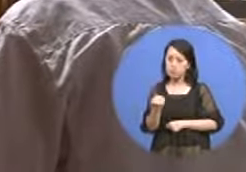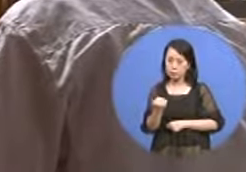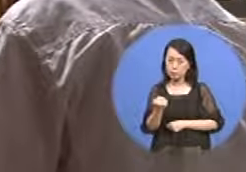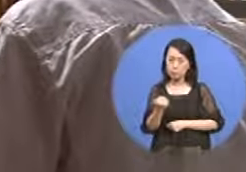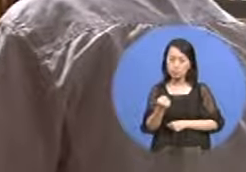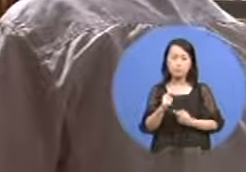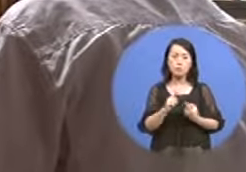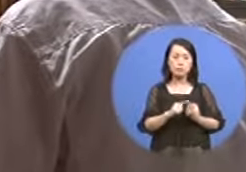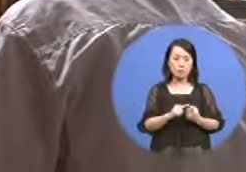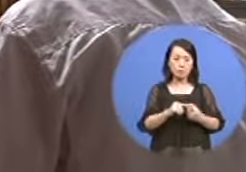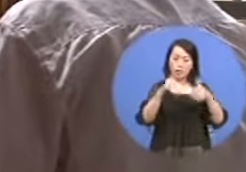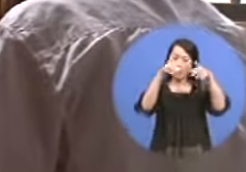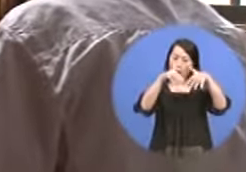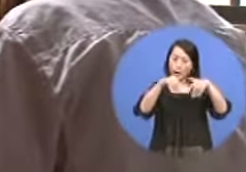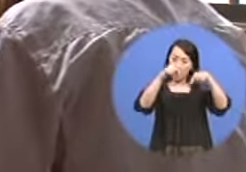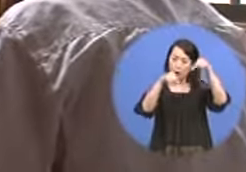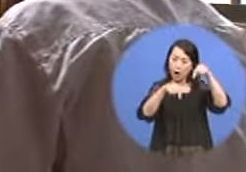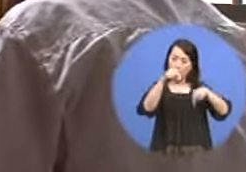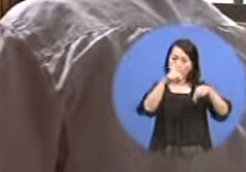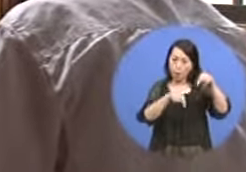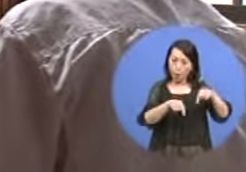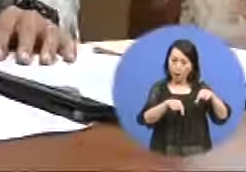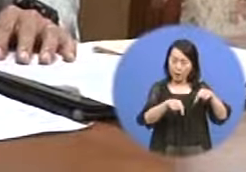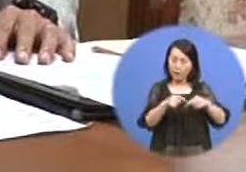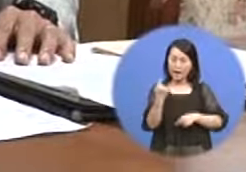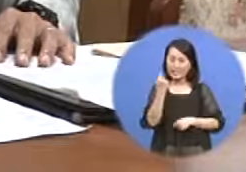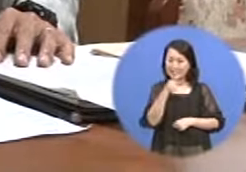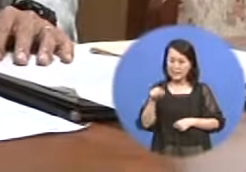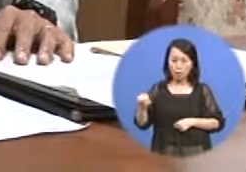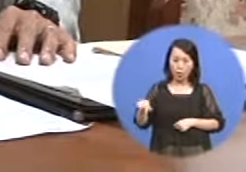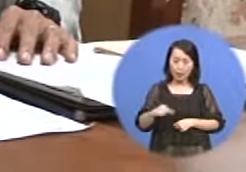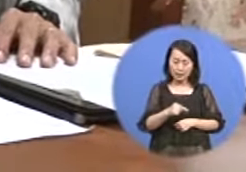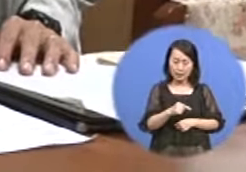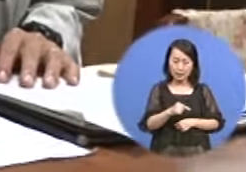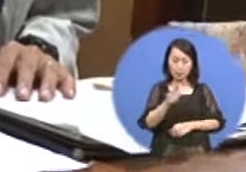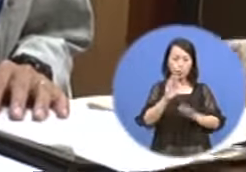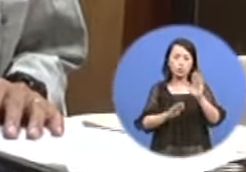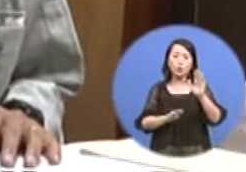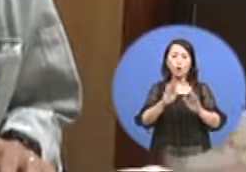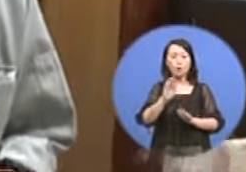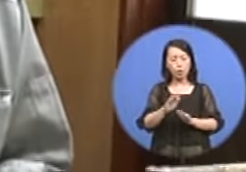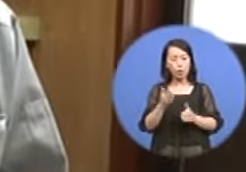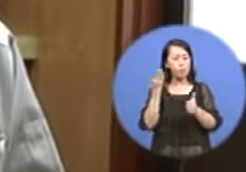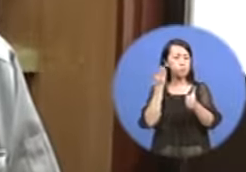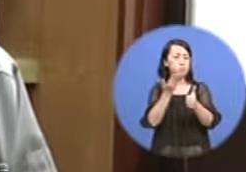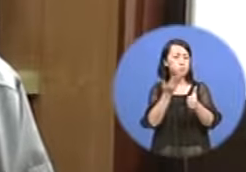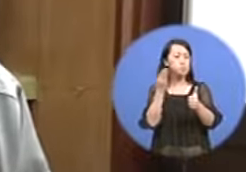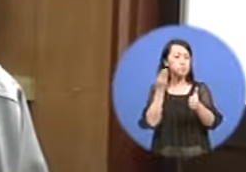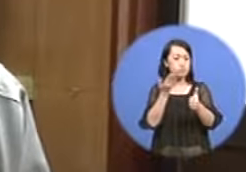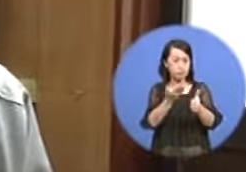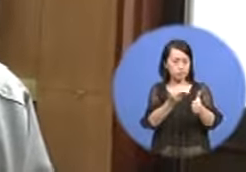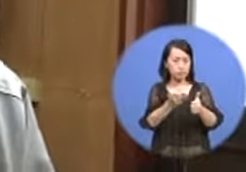るいはその雨漏れとかシロアリの状況、そういう聞き取りを最初にさせていただきます。